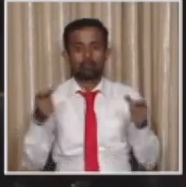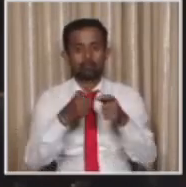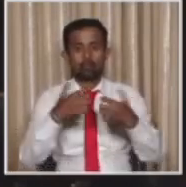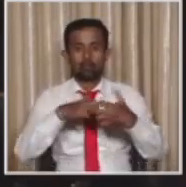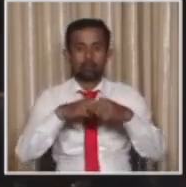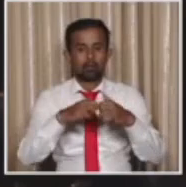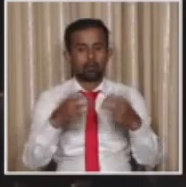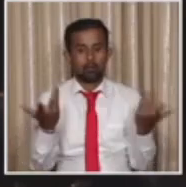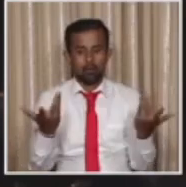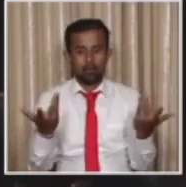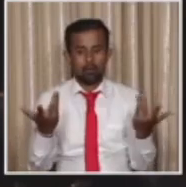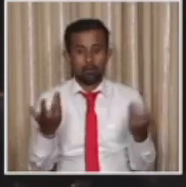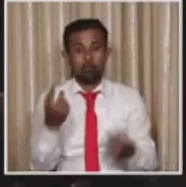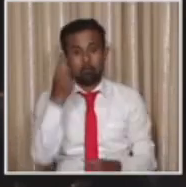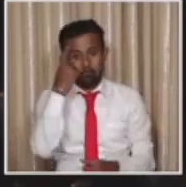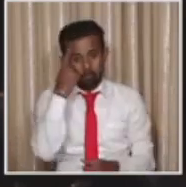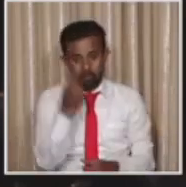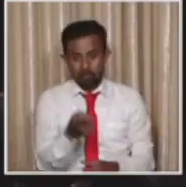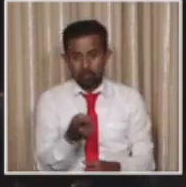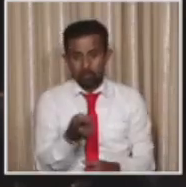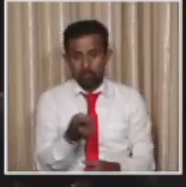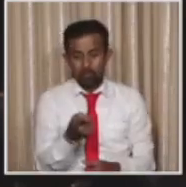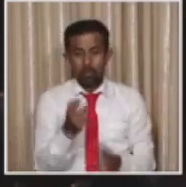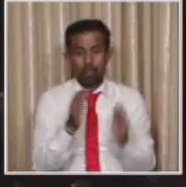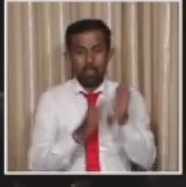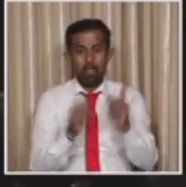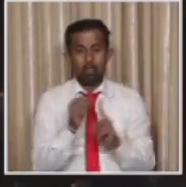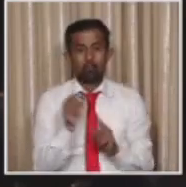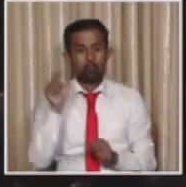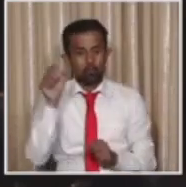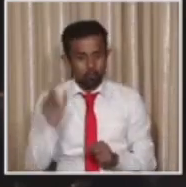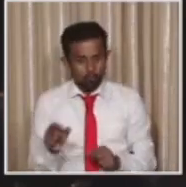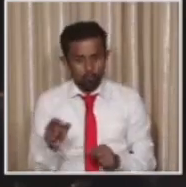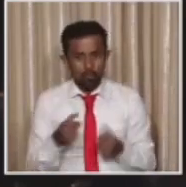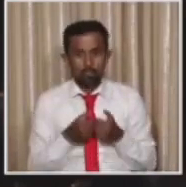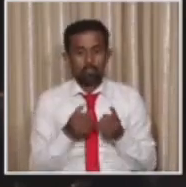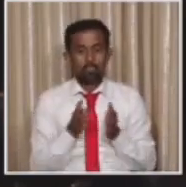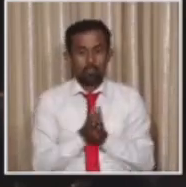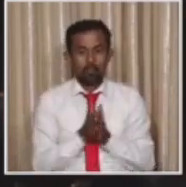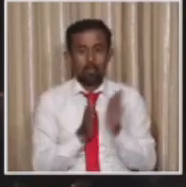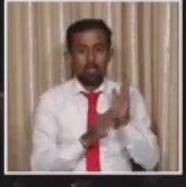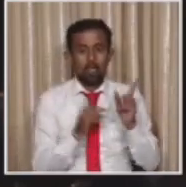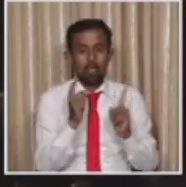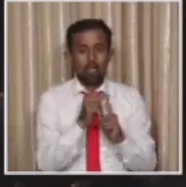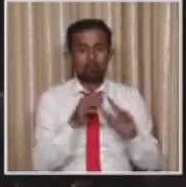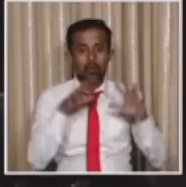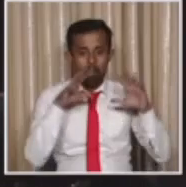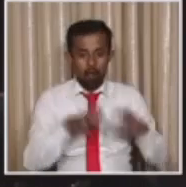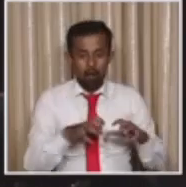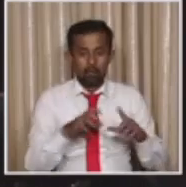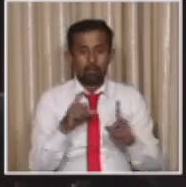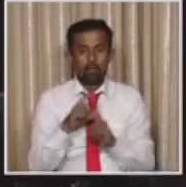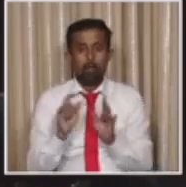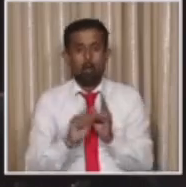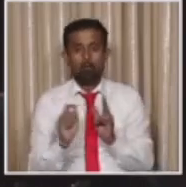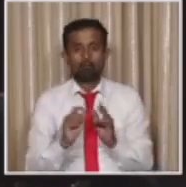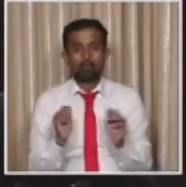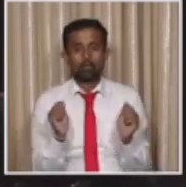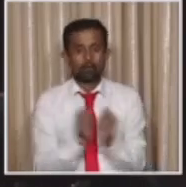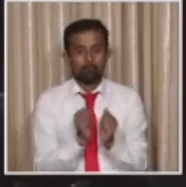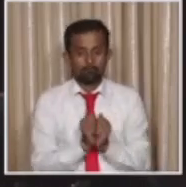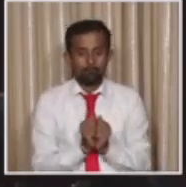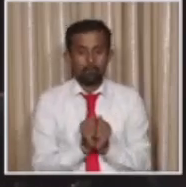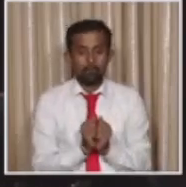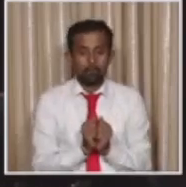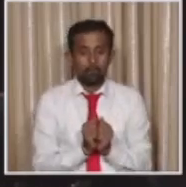නමුත් මතක තියාගත යුතු කාරණේ තමයි අමාත්‍යවරයෙක් තමන්ගේ අමාත්‍යංශයේ තිබෙන දෙපාර්තමේන්තුවක වැඩ කටයුතු